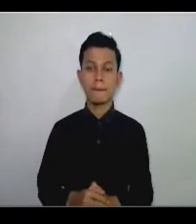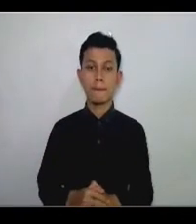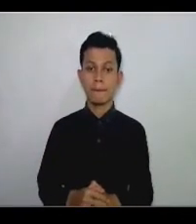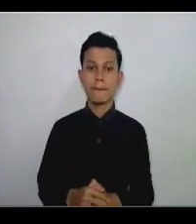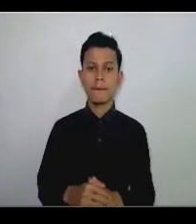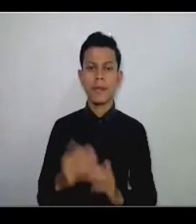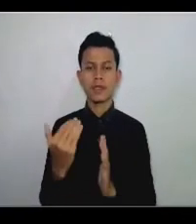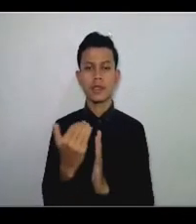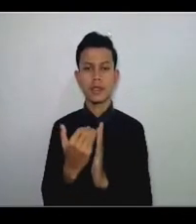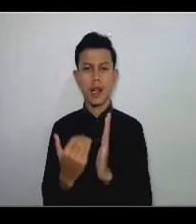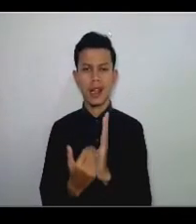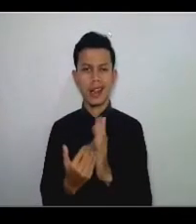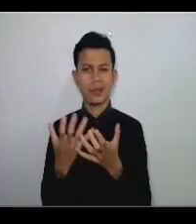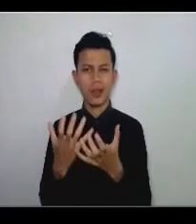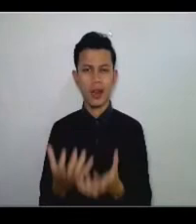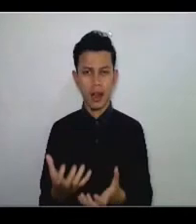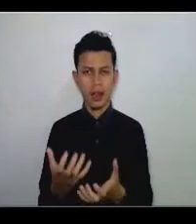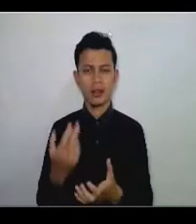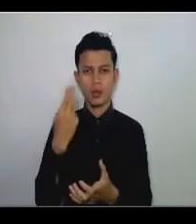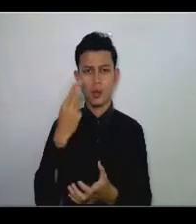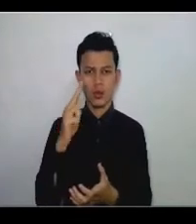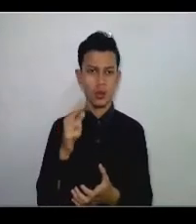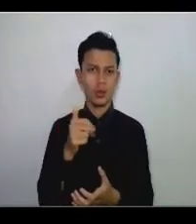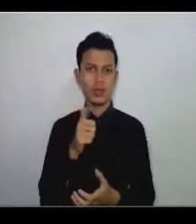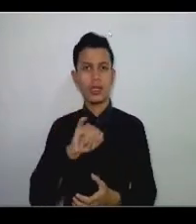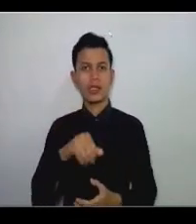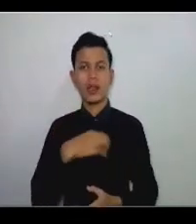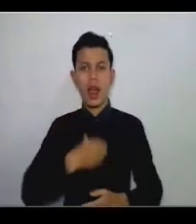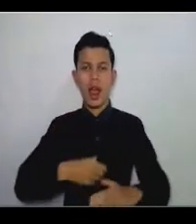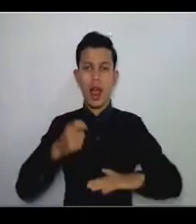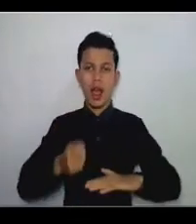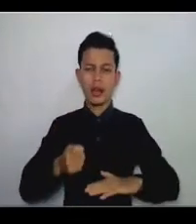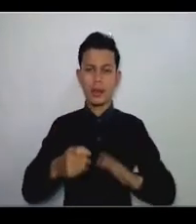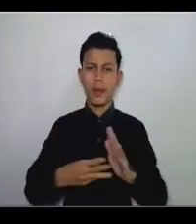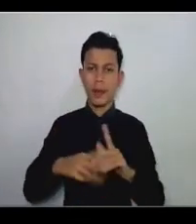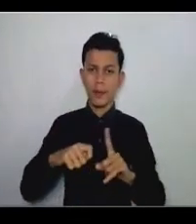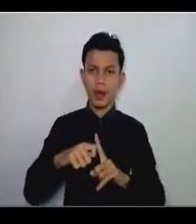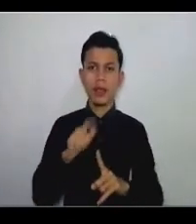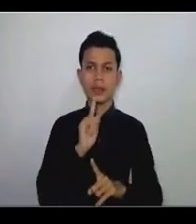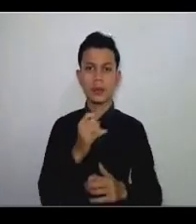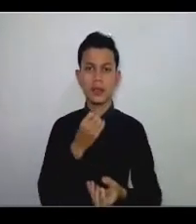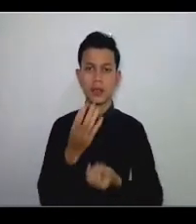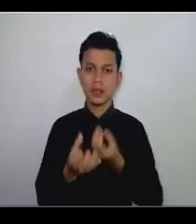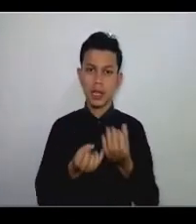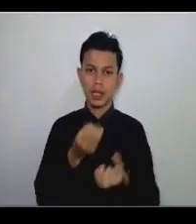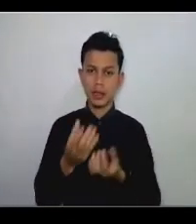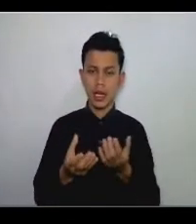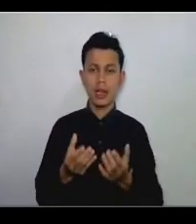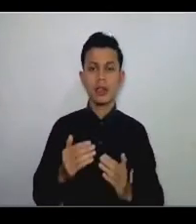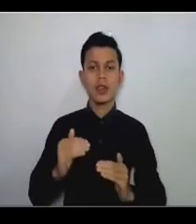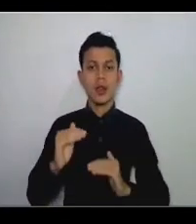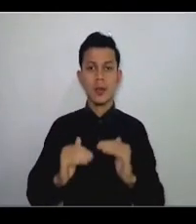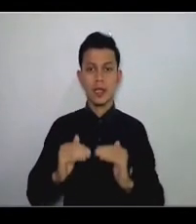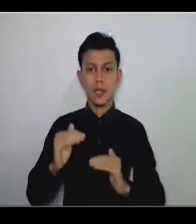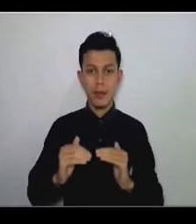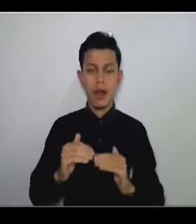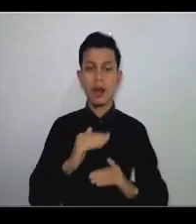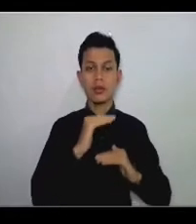dilekatkan pada sosok pengemban jabatan hakim konstitusi sebagaimana diuraikan Dalam pertimbangan pada subparagraf